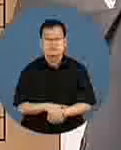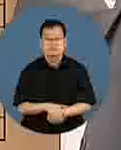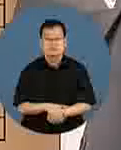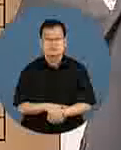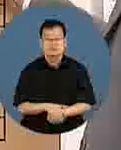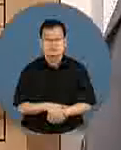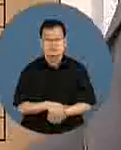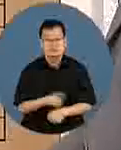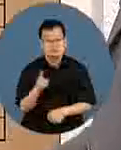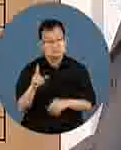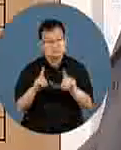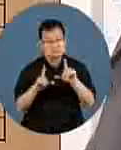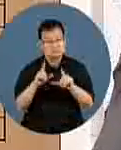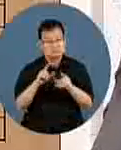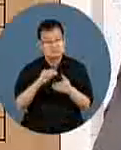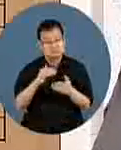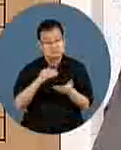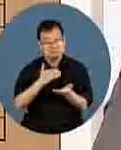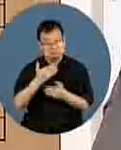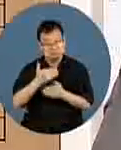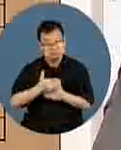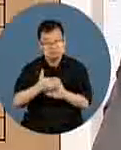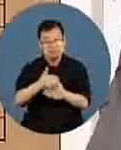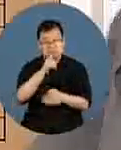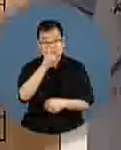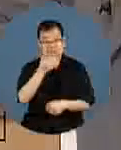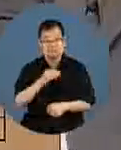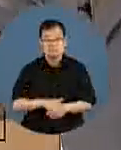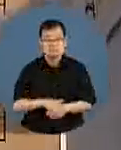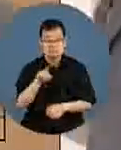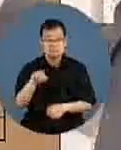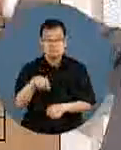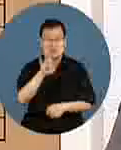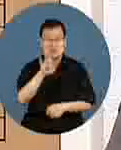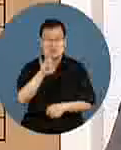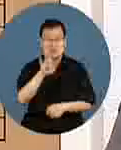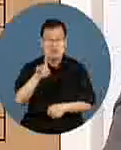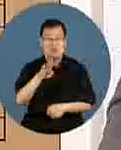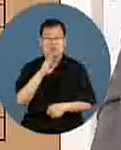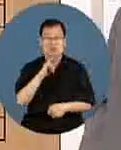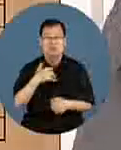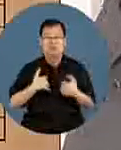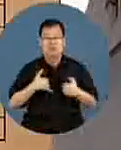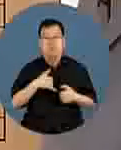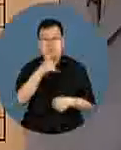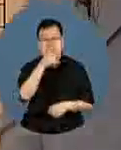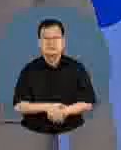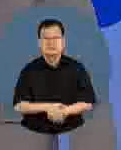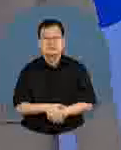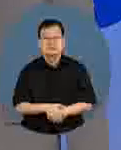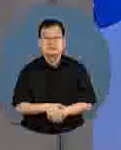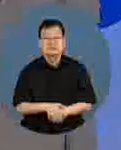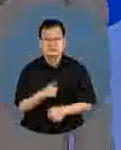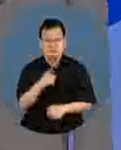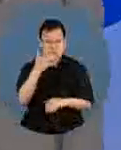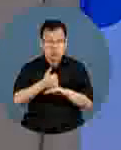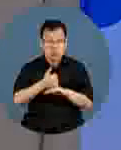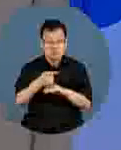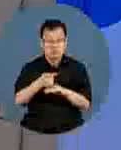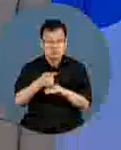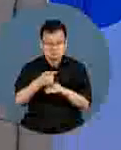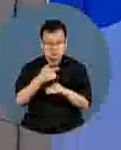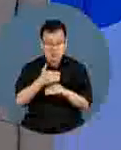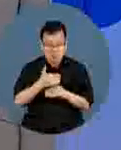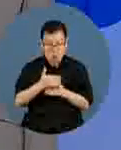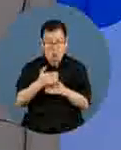넘고 이제 뭐 이런 바둑이 되겠습니다만. 하여간 이 패가 상당히 재미가 있었습니다. 네. 자, 결국 이 바둑은